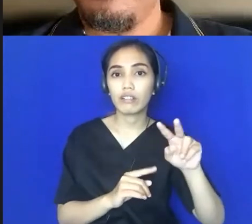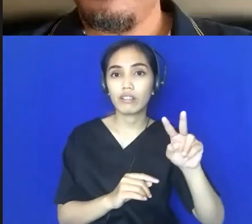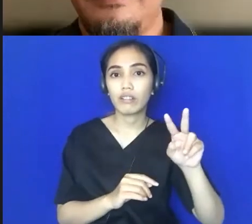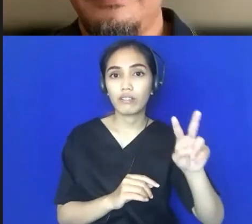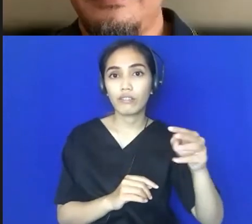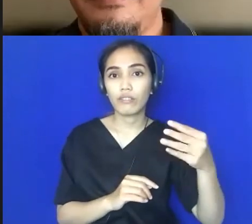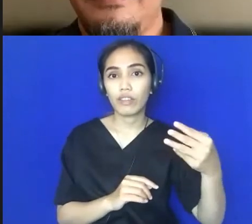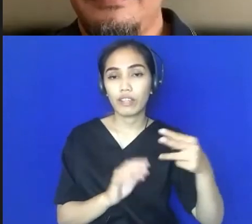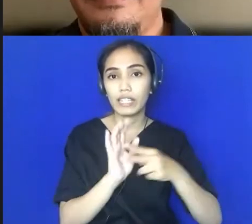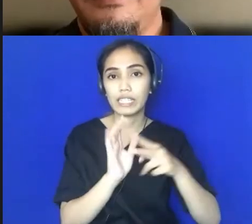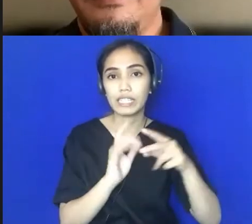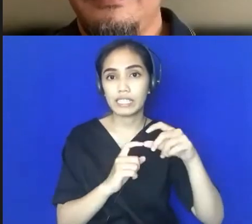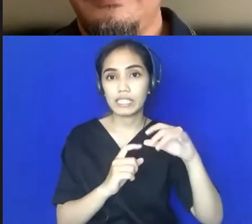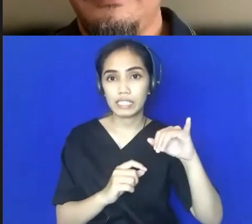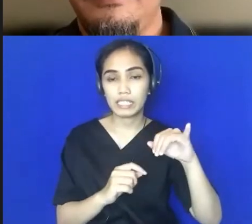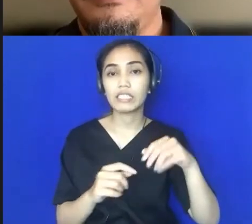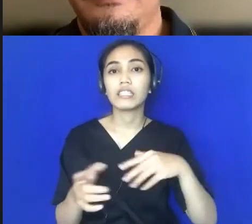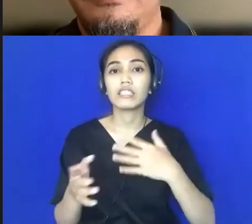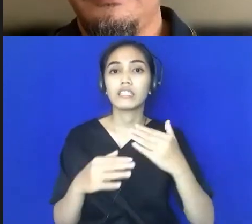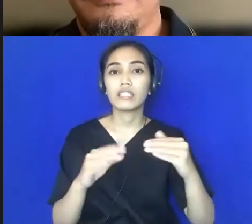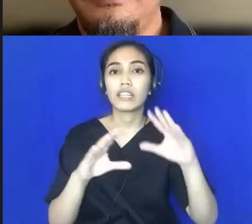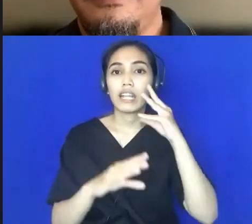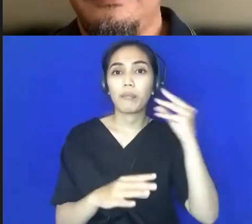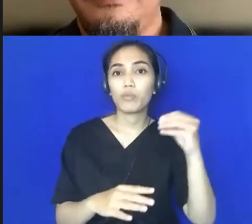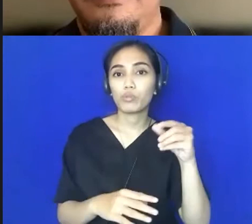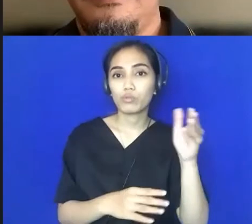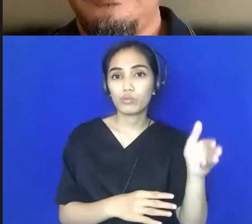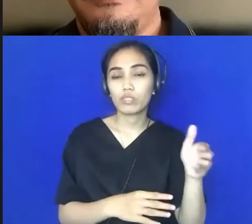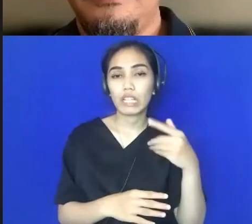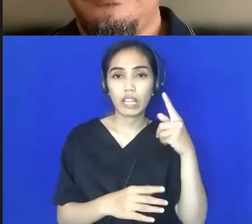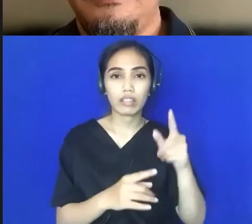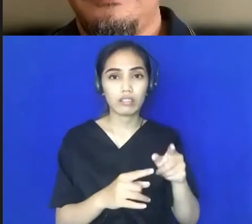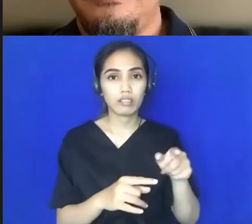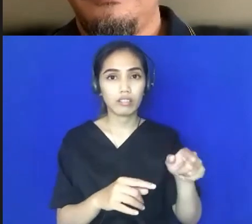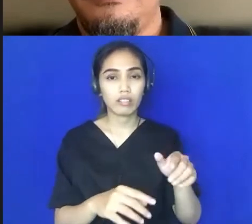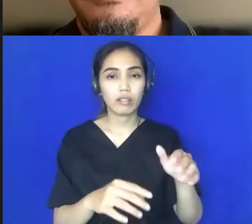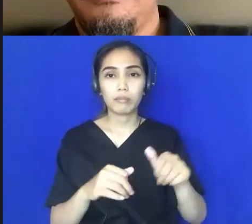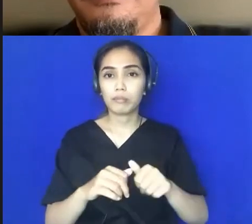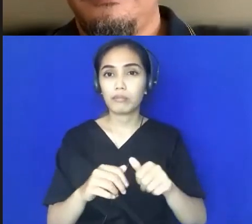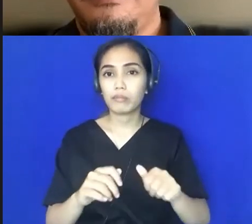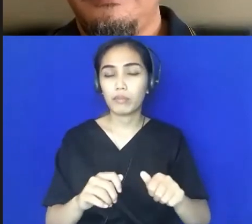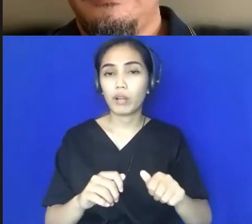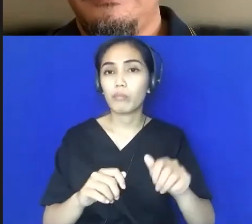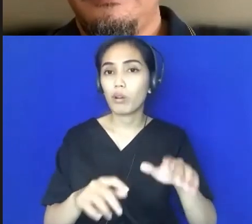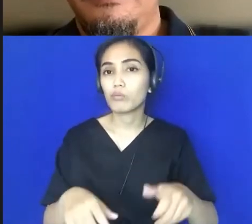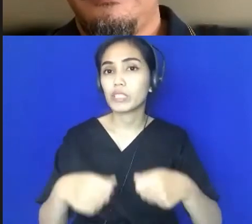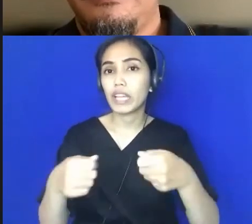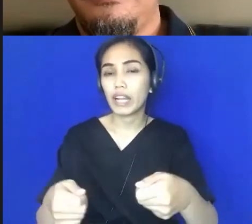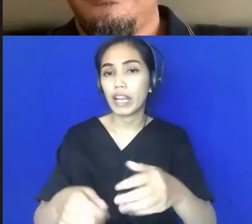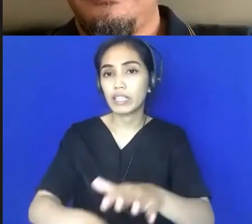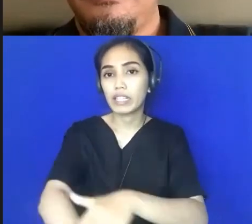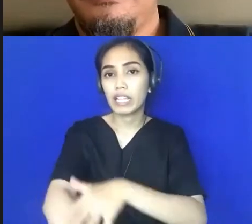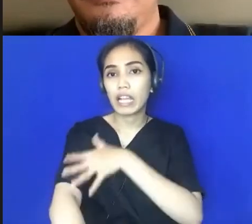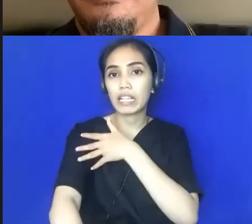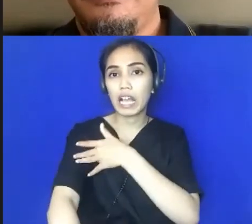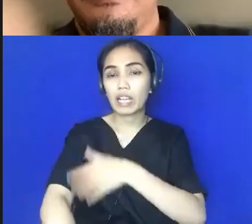Termasuk juga nanti kita akan melihat intervensi sensitif, termasuk penyediaan air bersih, penyediaan jamban